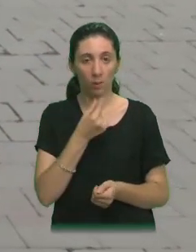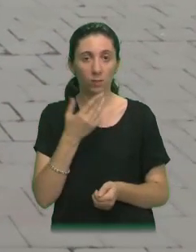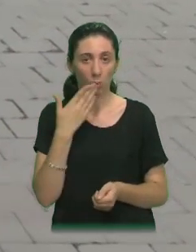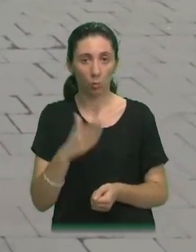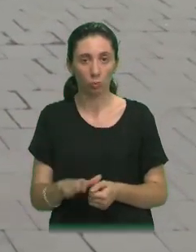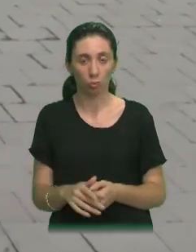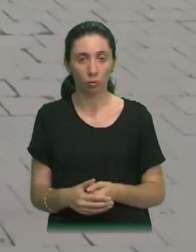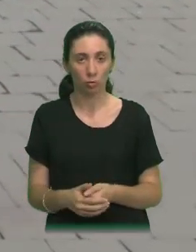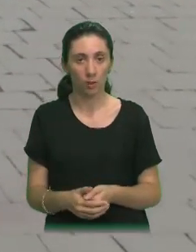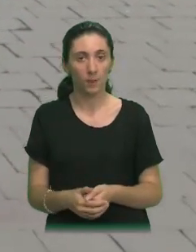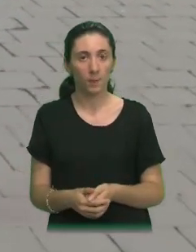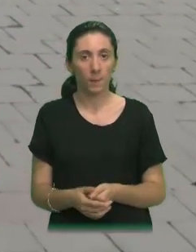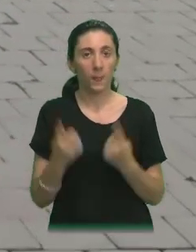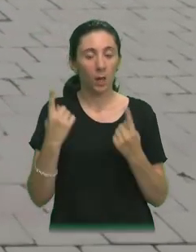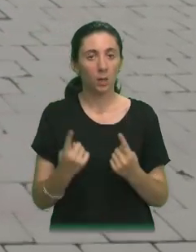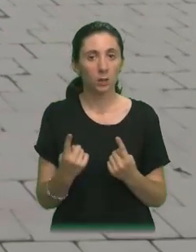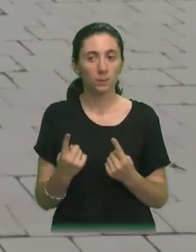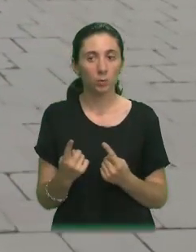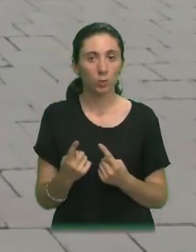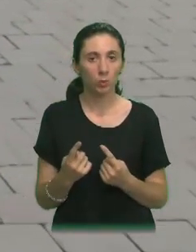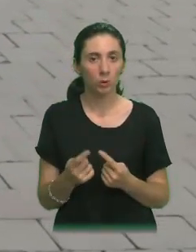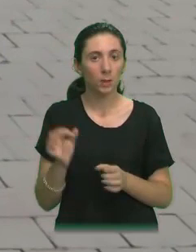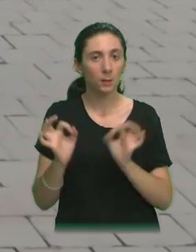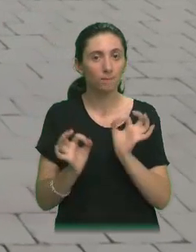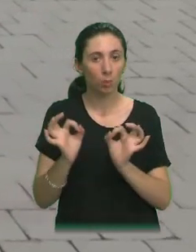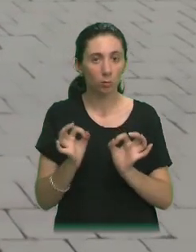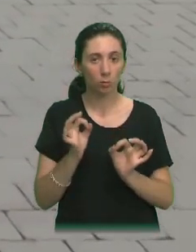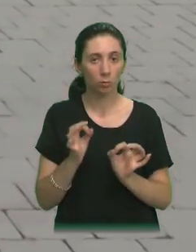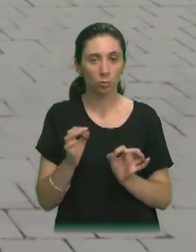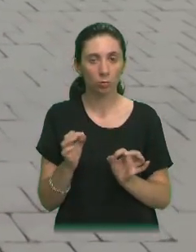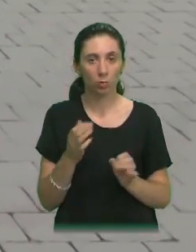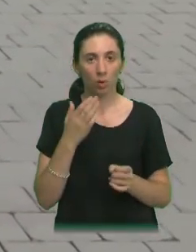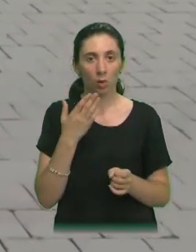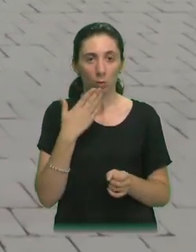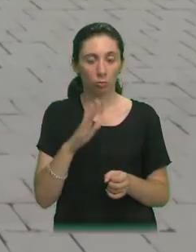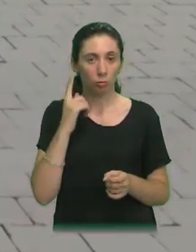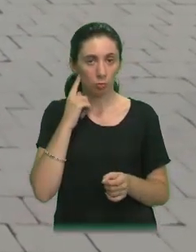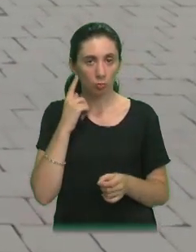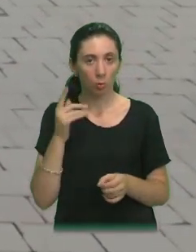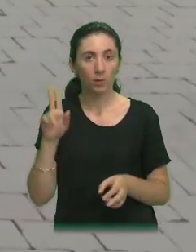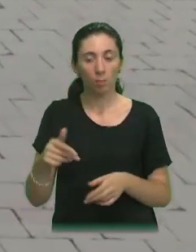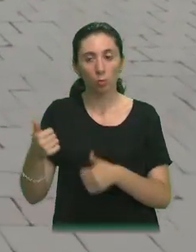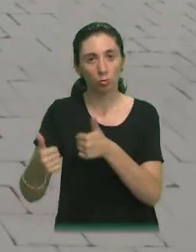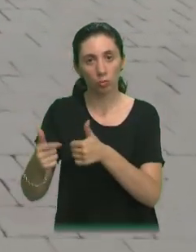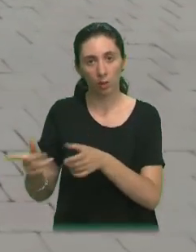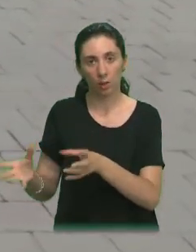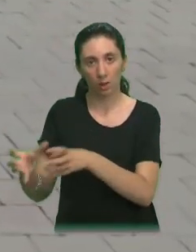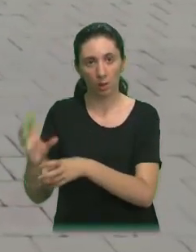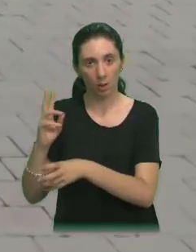Sada jako dobro čujete, imate aparatić na oba uha, dakle vama su oba uha oštećena. Da, postoji